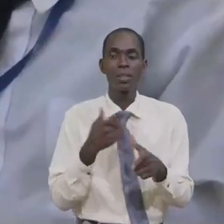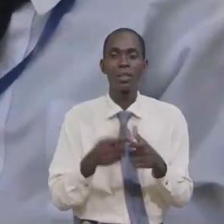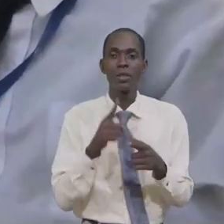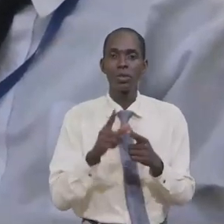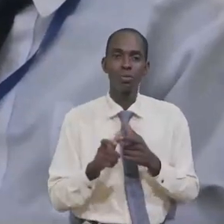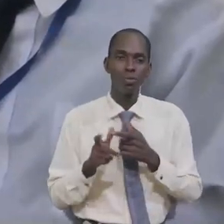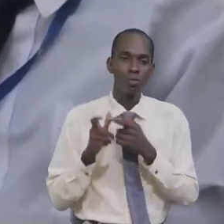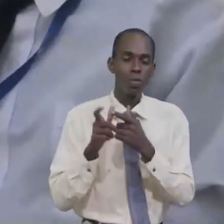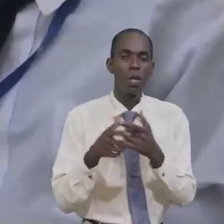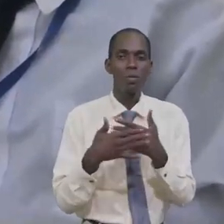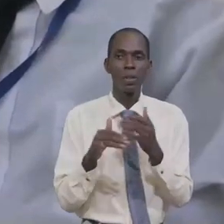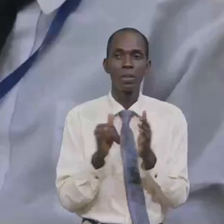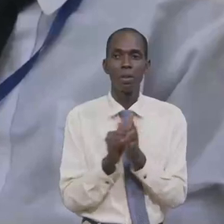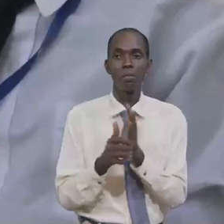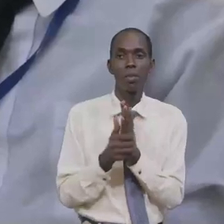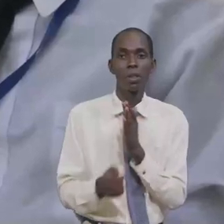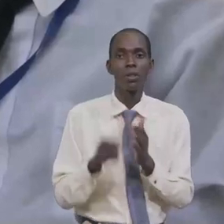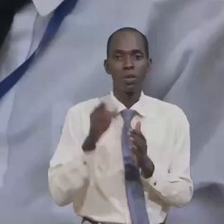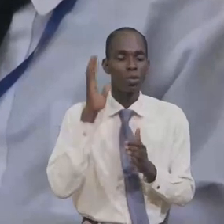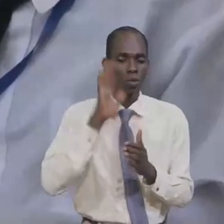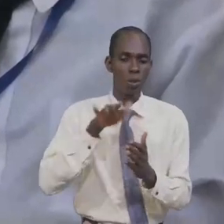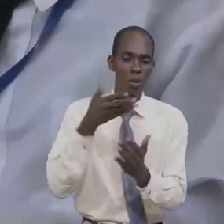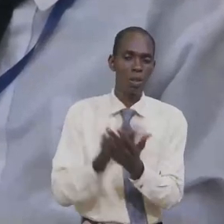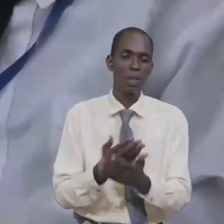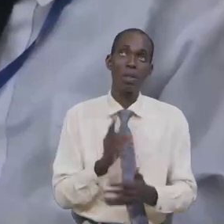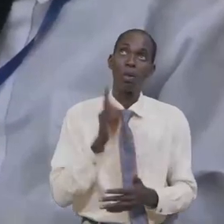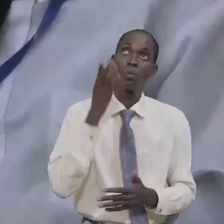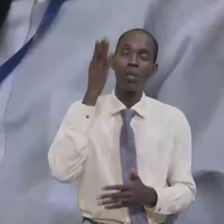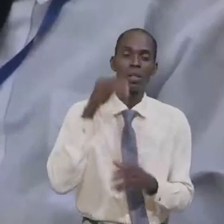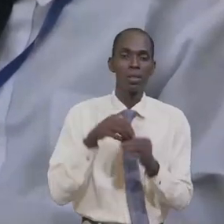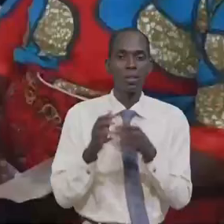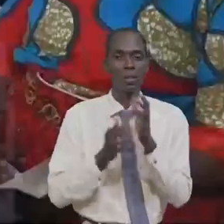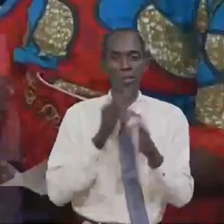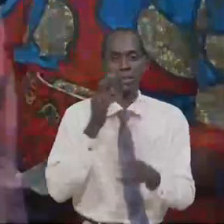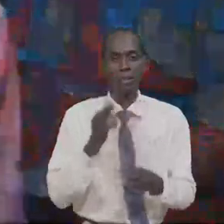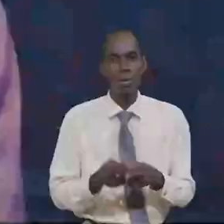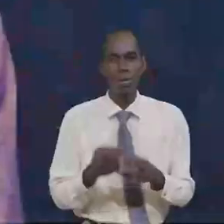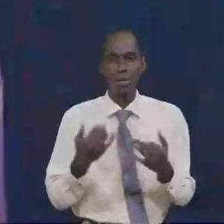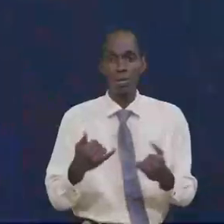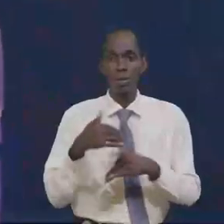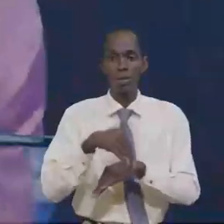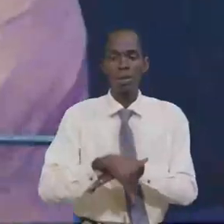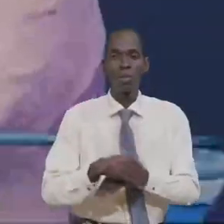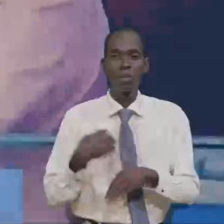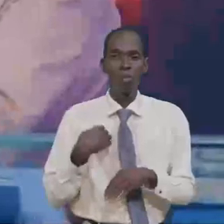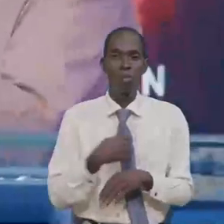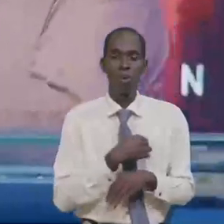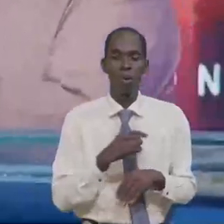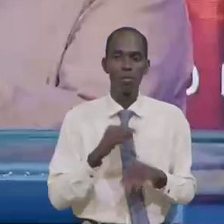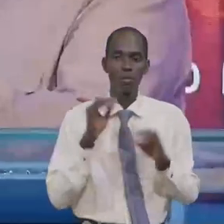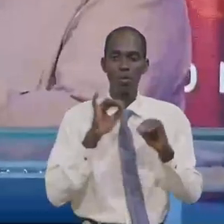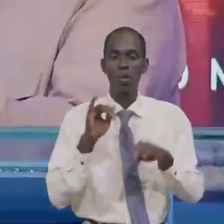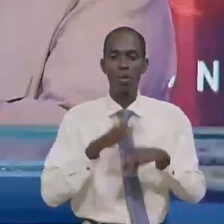et tu vas y arriver ce soir comme je l'ai dit non nous avançons nous passons de la